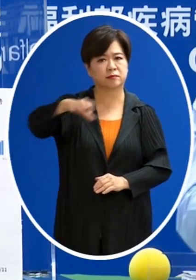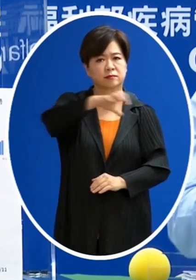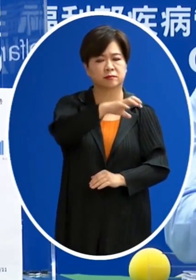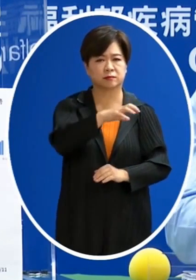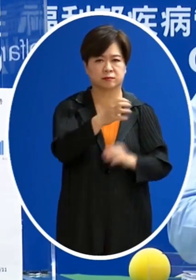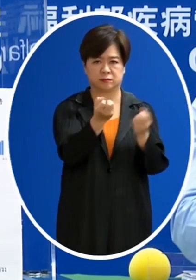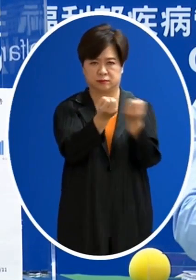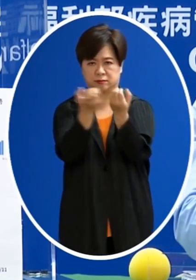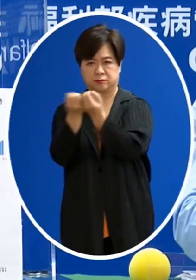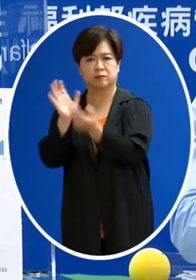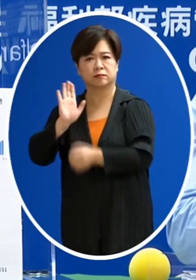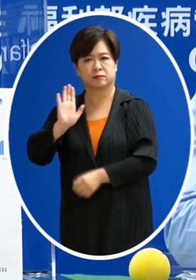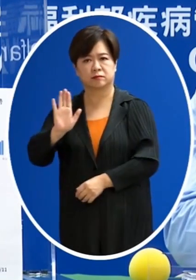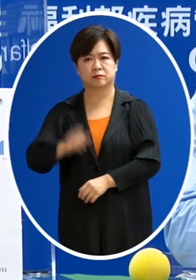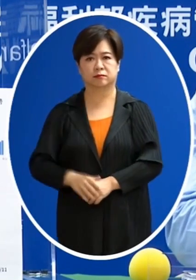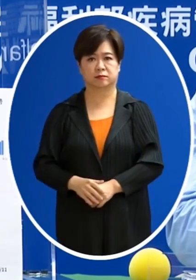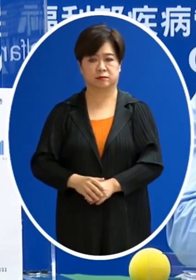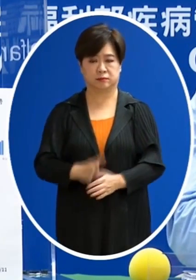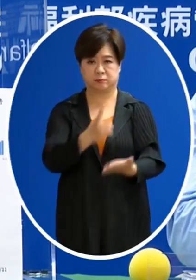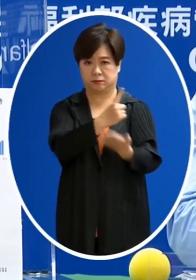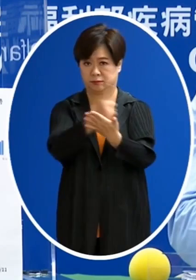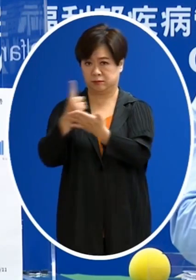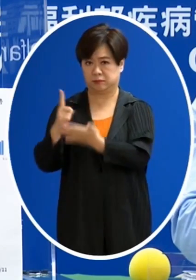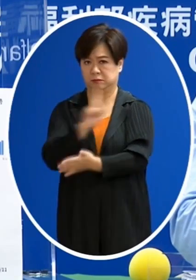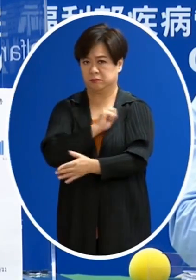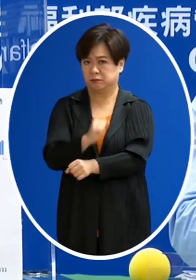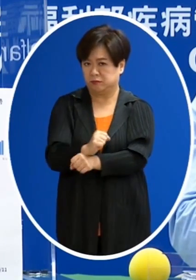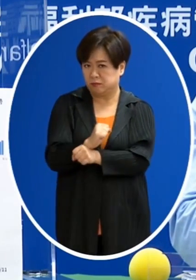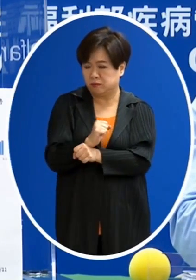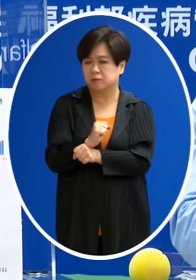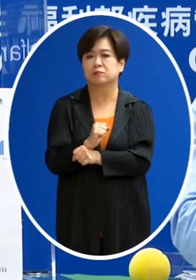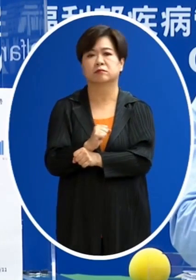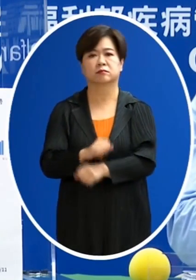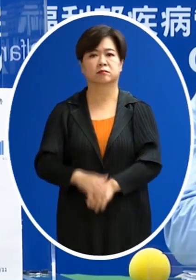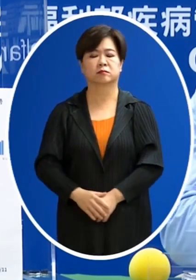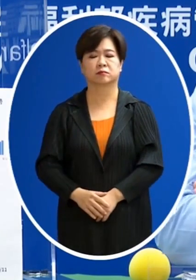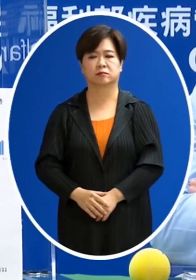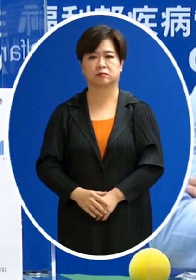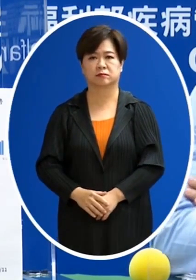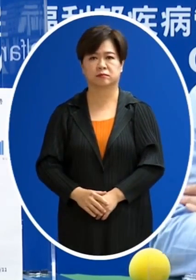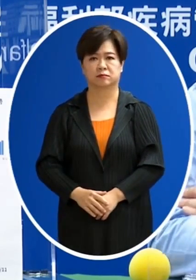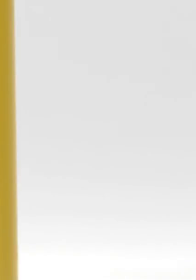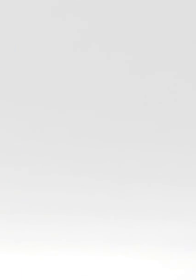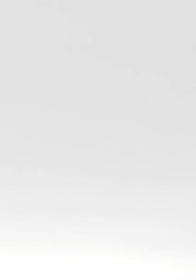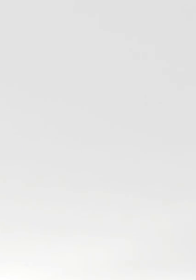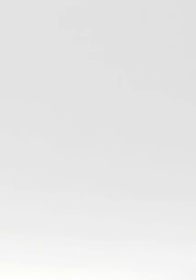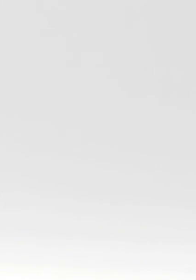案例哈，那所以大家都要提高警觉哈，大家都是要提高警觉。